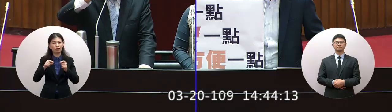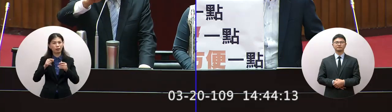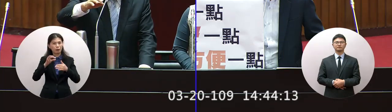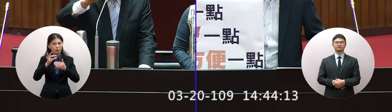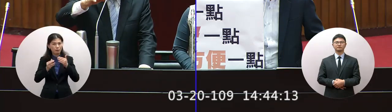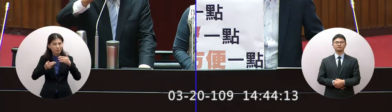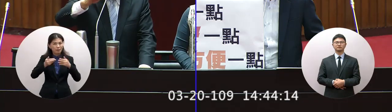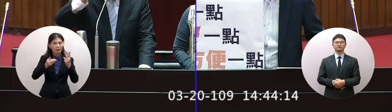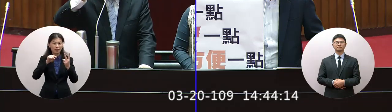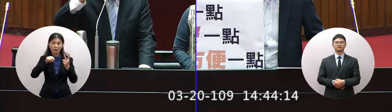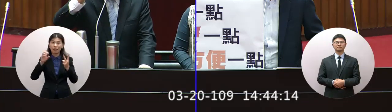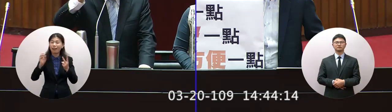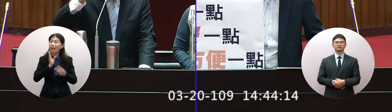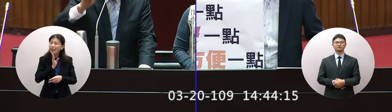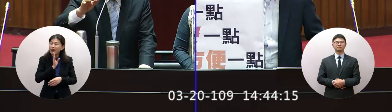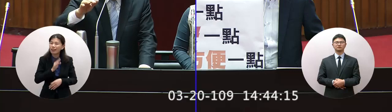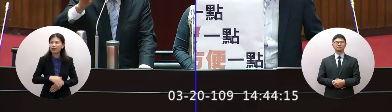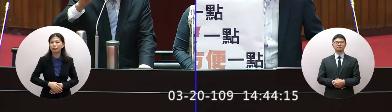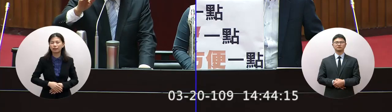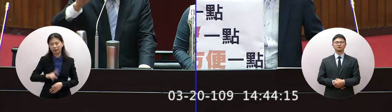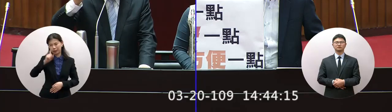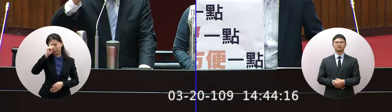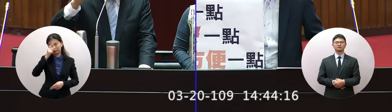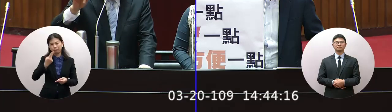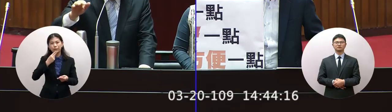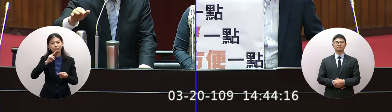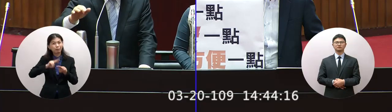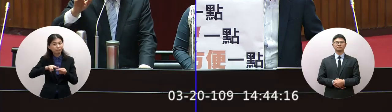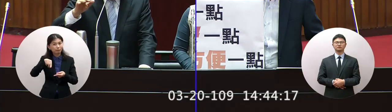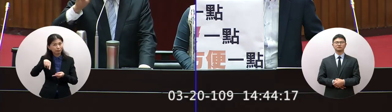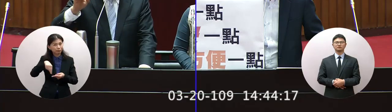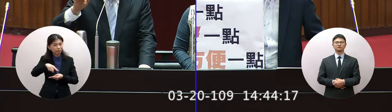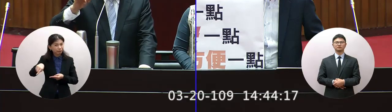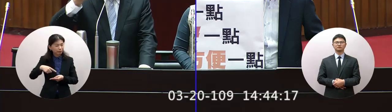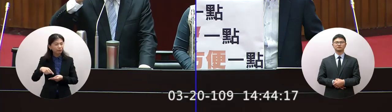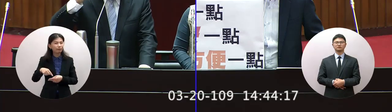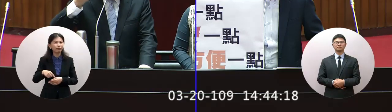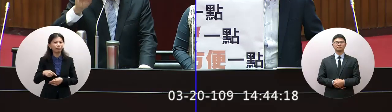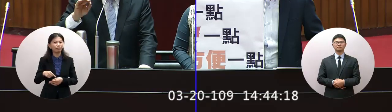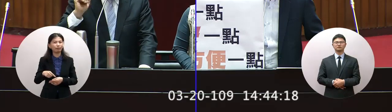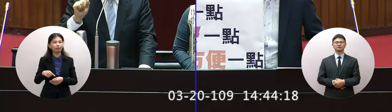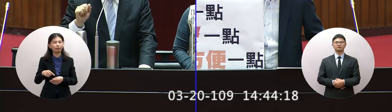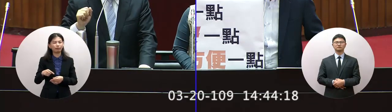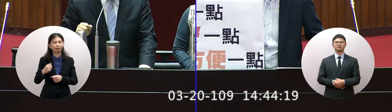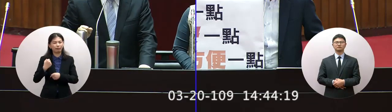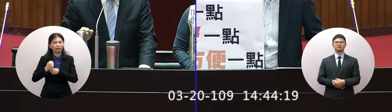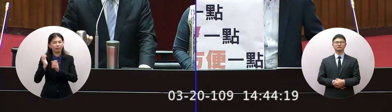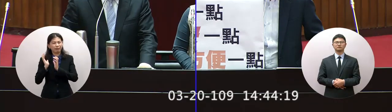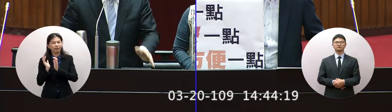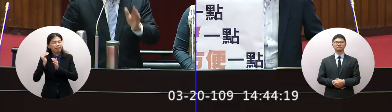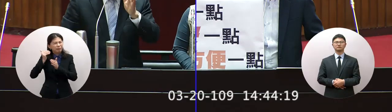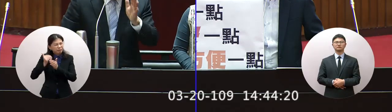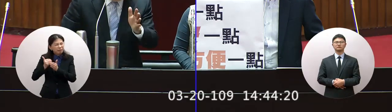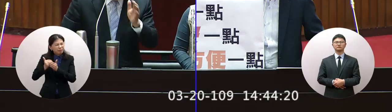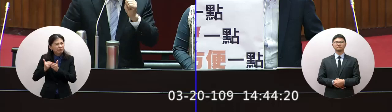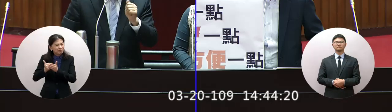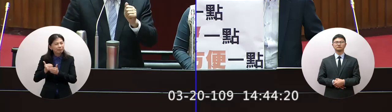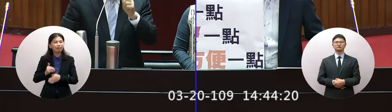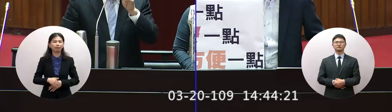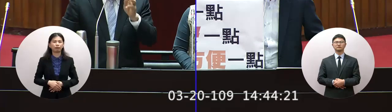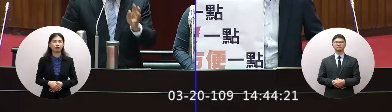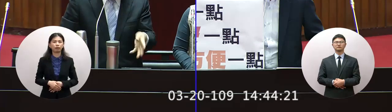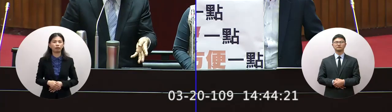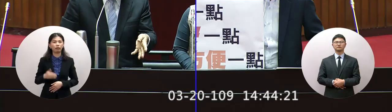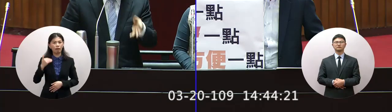望中华邮政公司的邮递人员能够减轻一点工作量。如